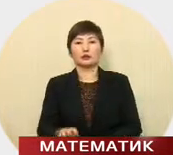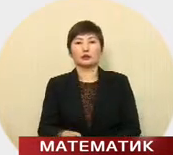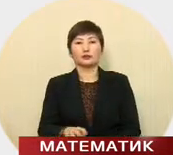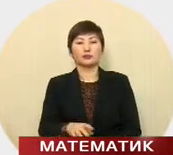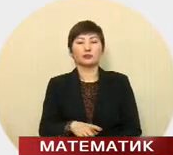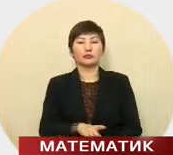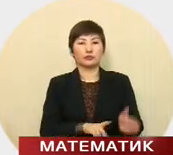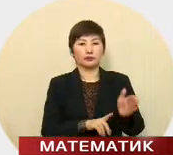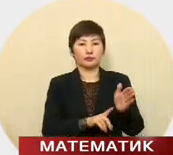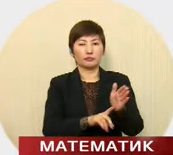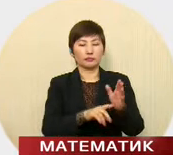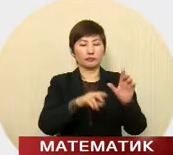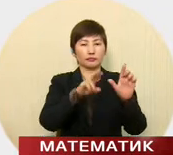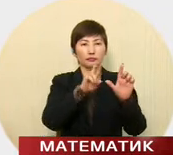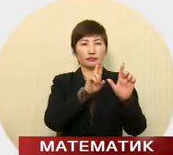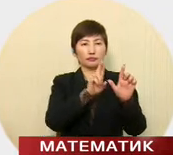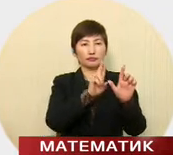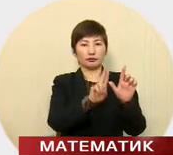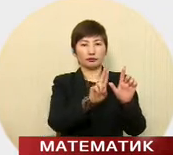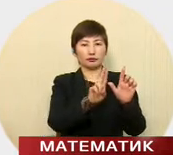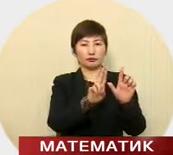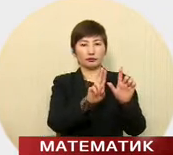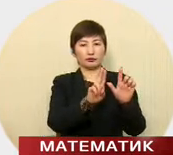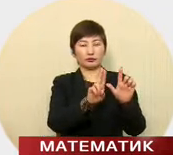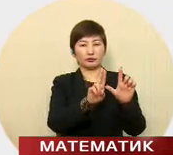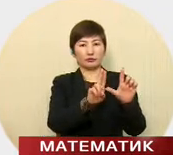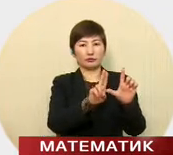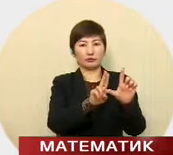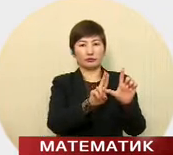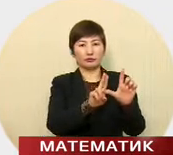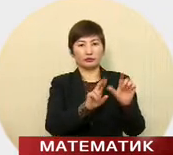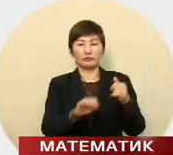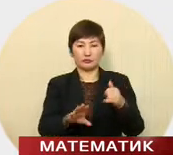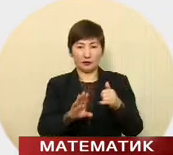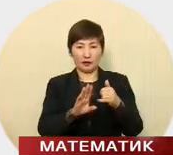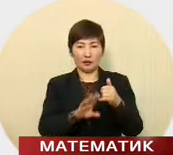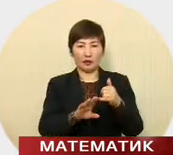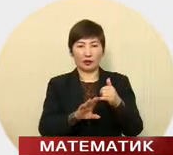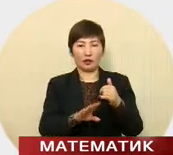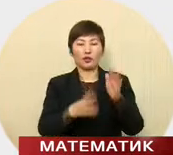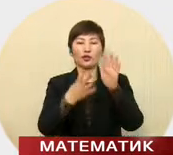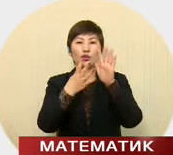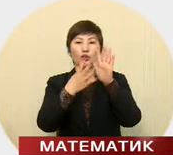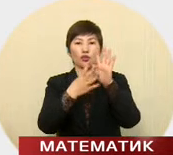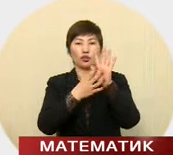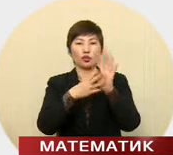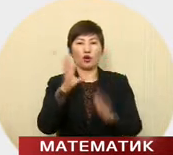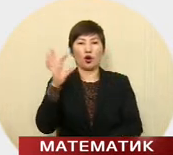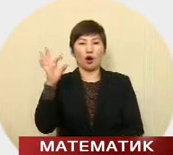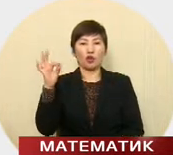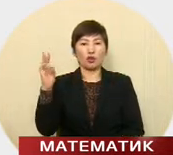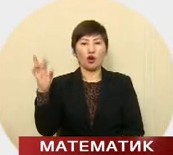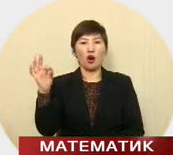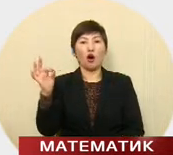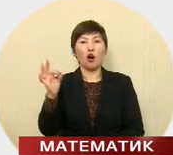тамирчны авсан оноог багнын диаграммаар дүрслэх юм бол дараах байдлаар харагдана. За хоёрдугаар тамирчин маань 9 оноо авсан байна.